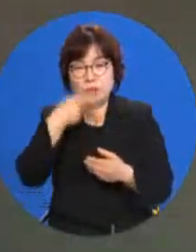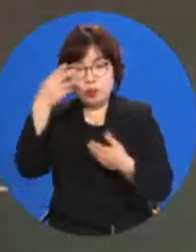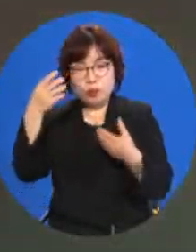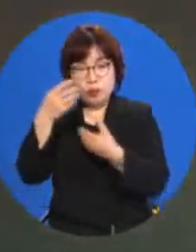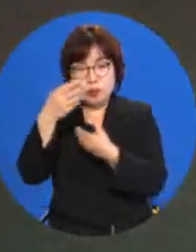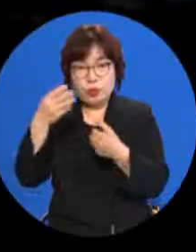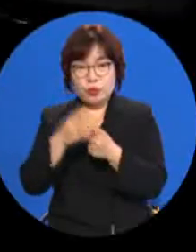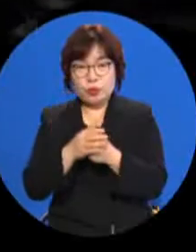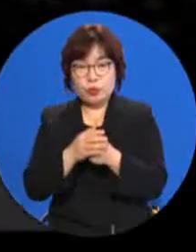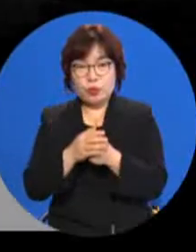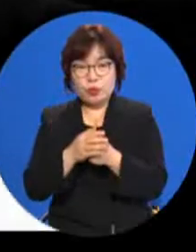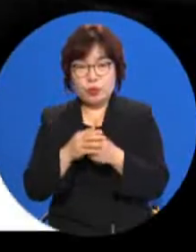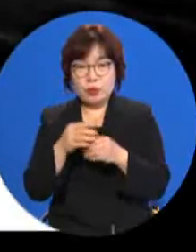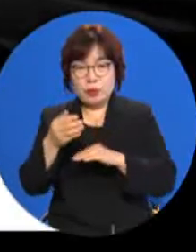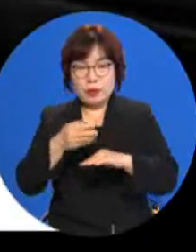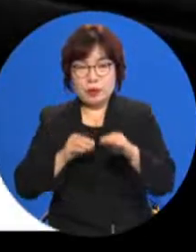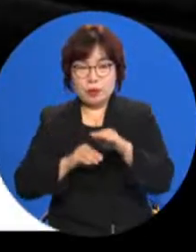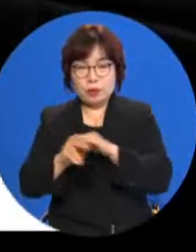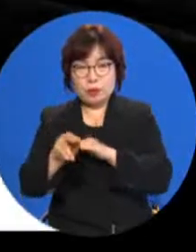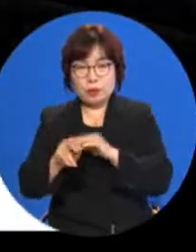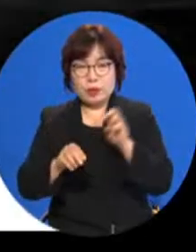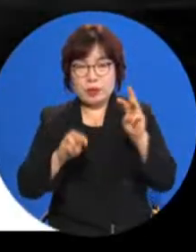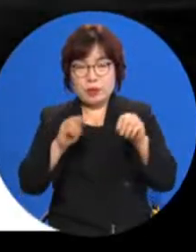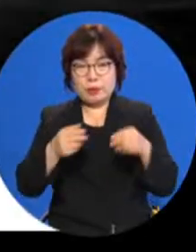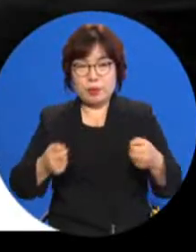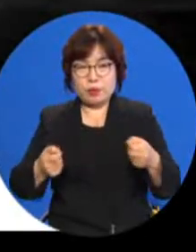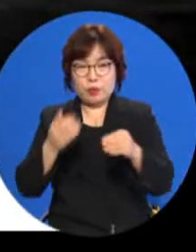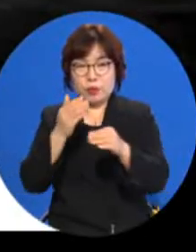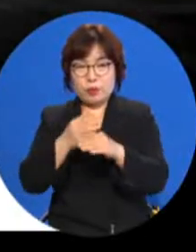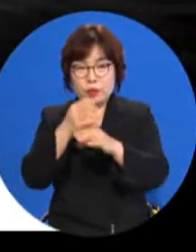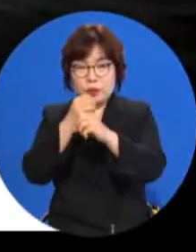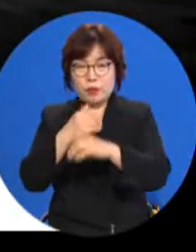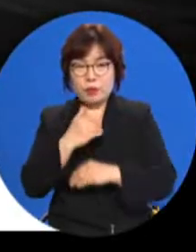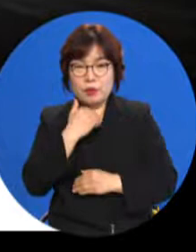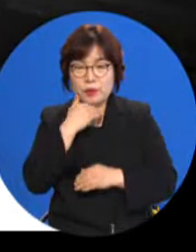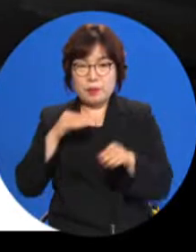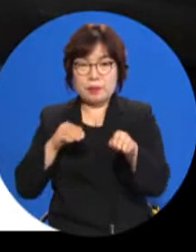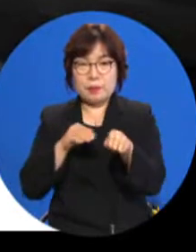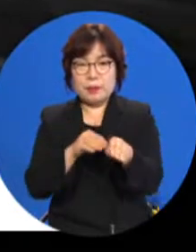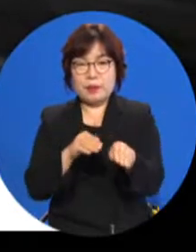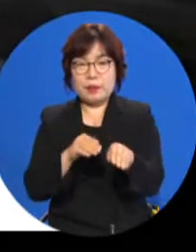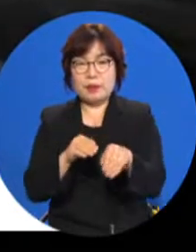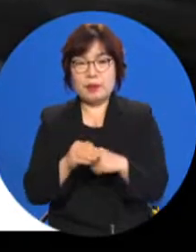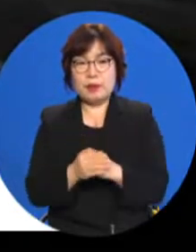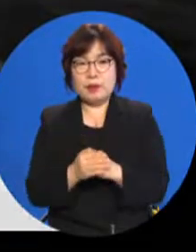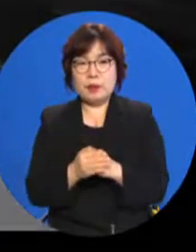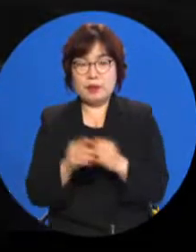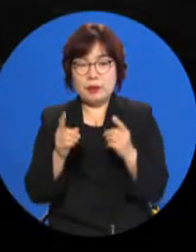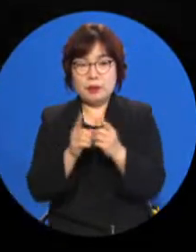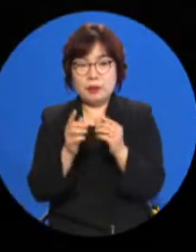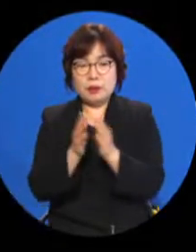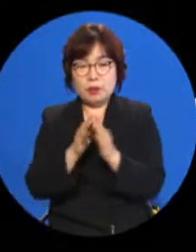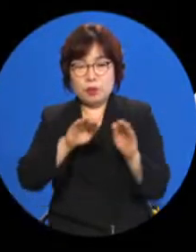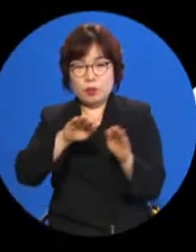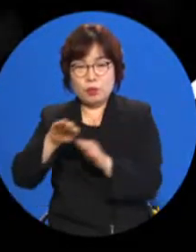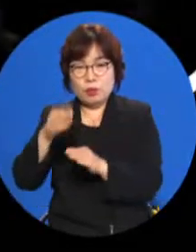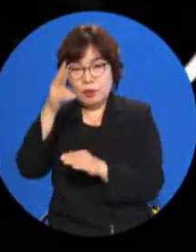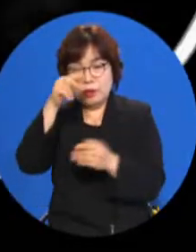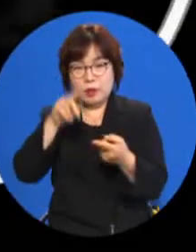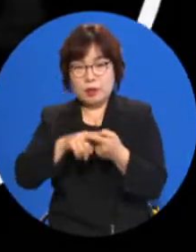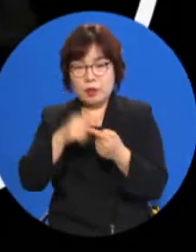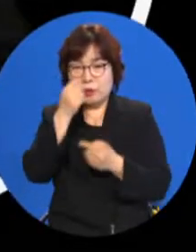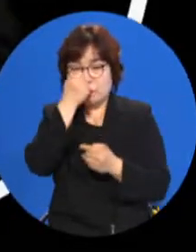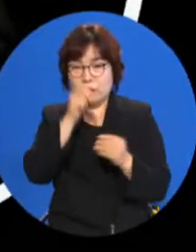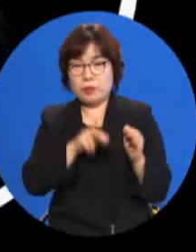김씨는 차량의 움직이고 300m 를 운전하다가 신호를 기다리는 차를 들이 봤습니다 직접 김씨를 제지 하려는 경찰도